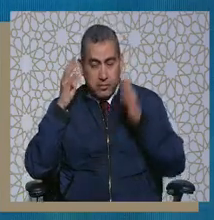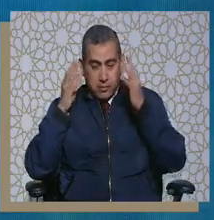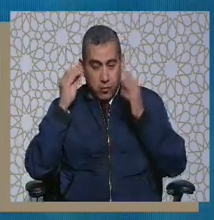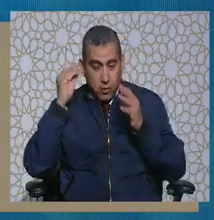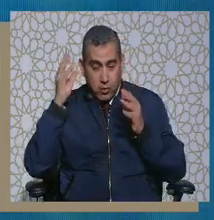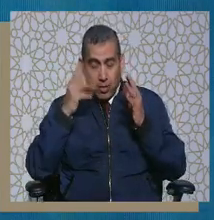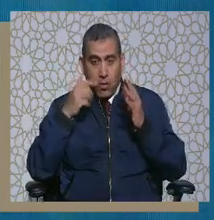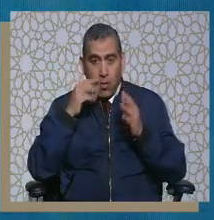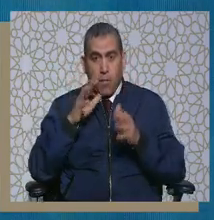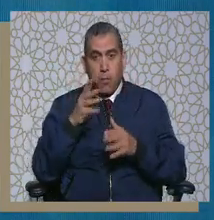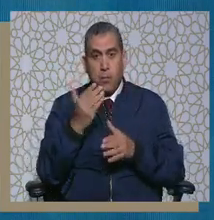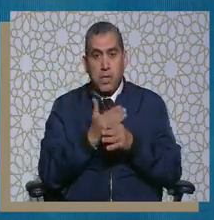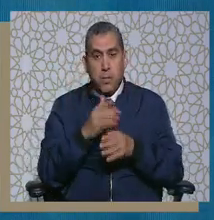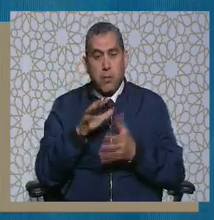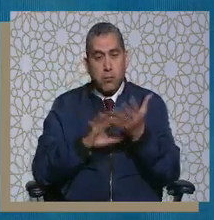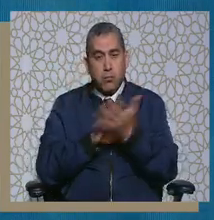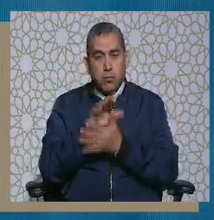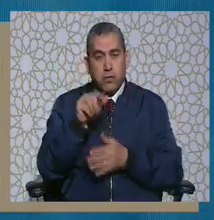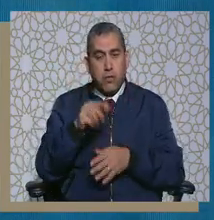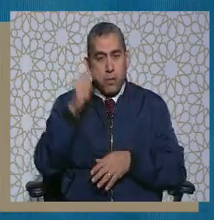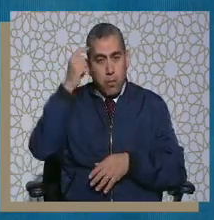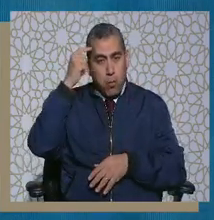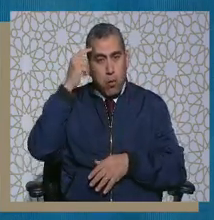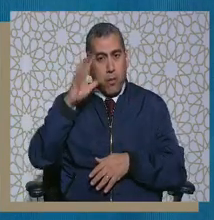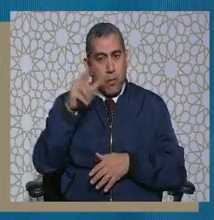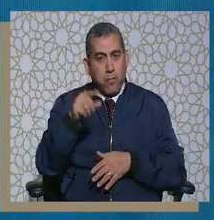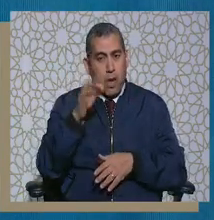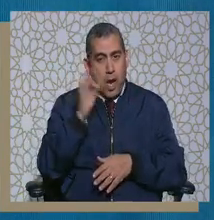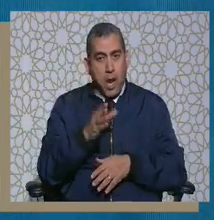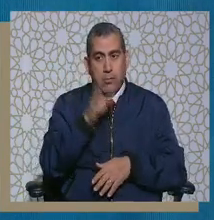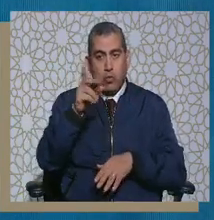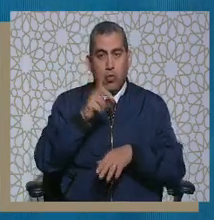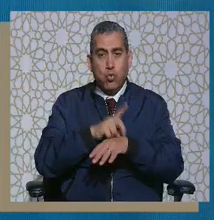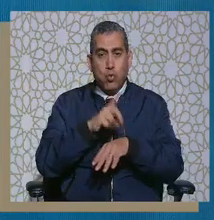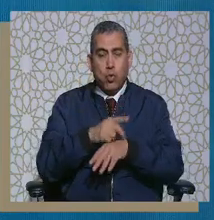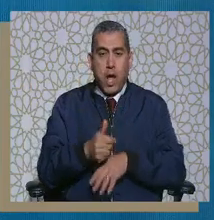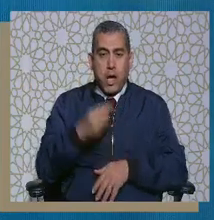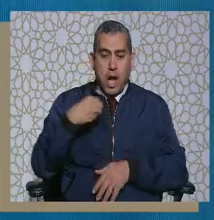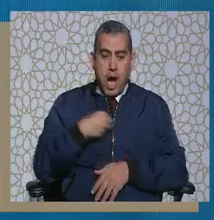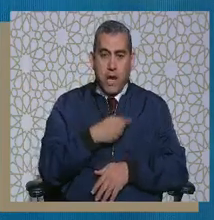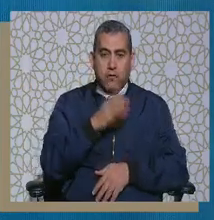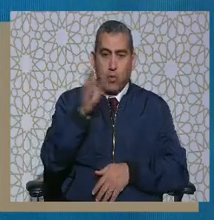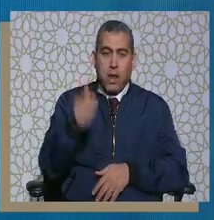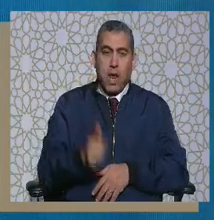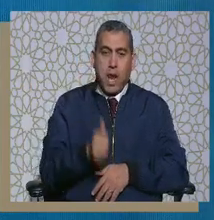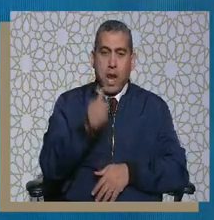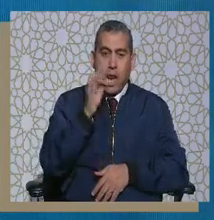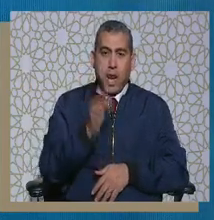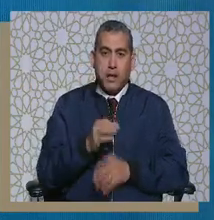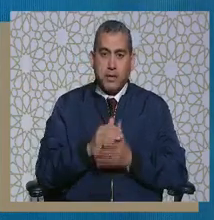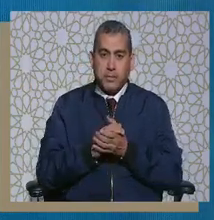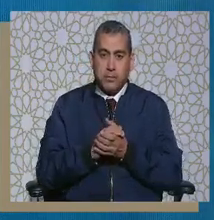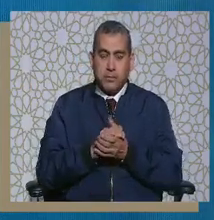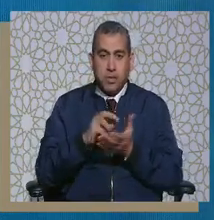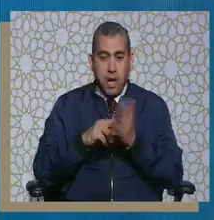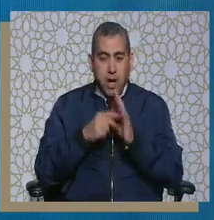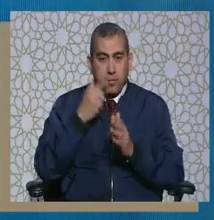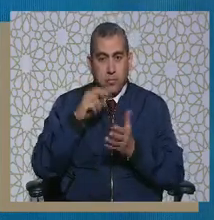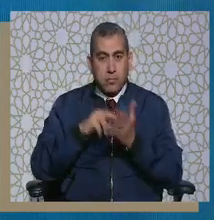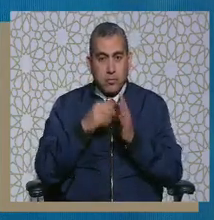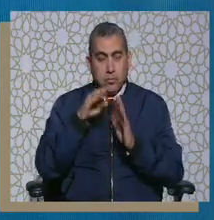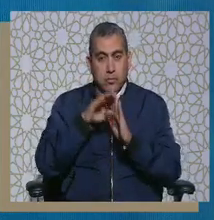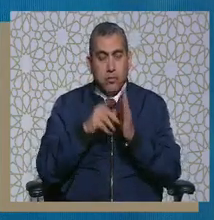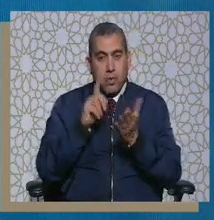سببه مشكله في كم المخ فاحنا عايزين نتاكد ان الوسواس دت لو معطل حياته يبقى هو لازم